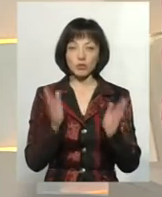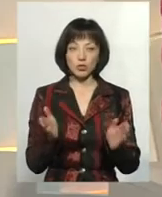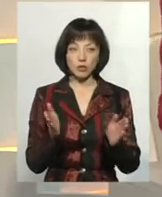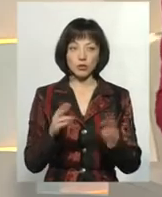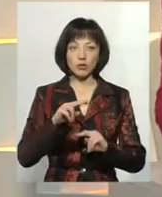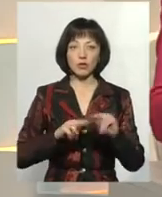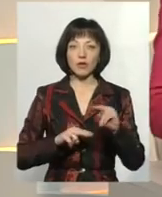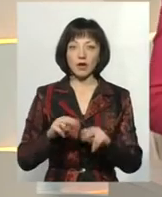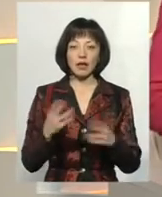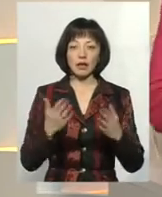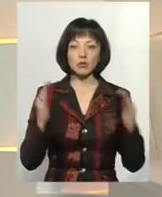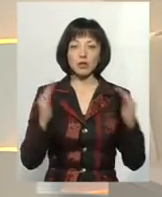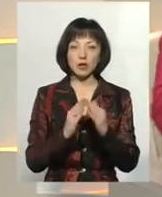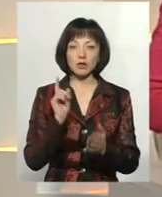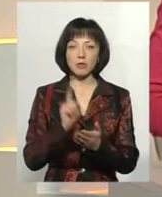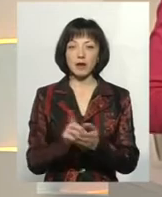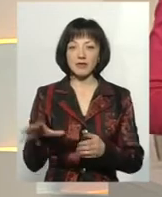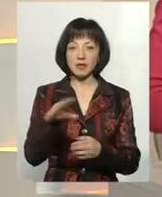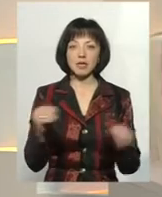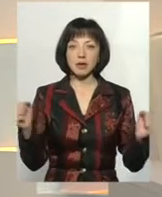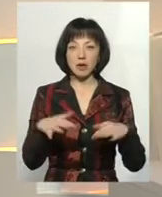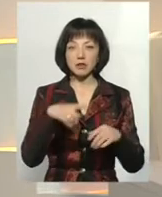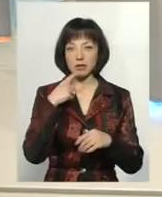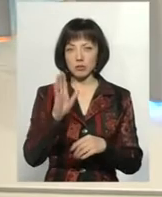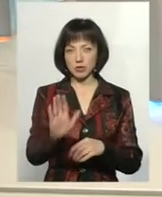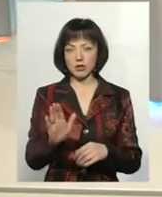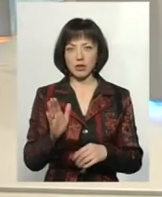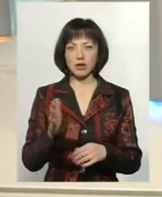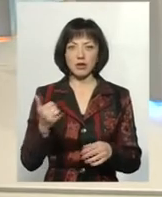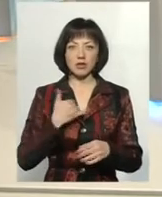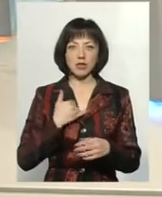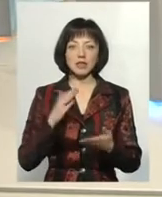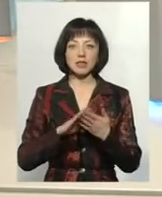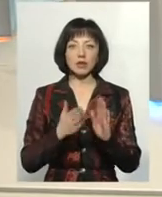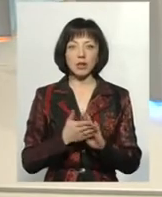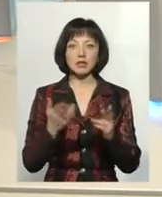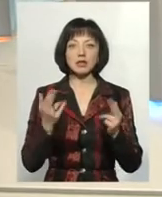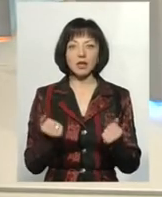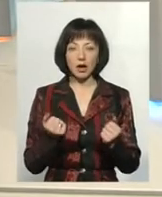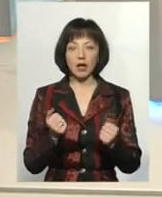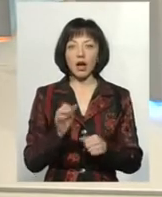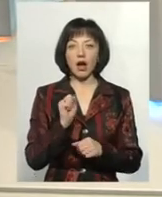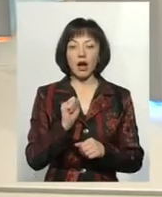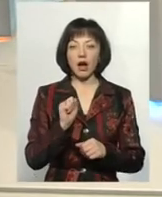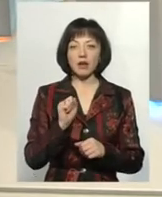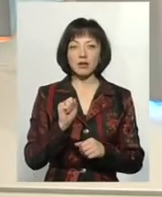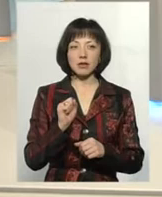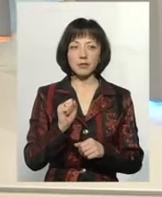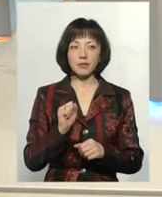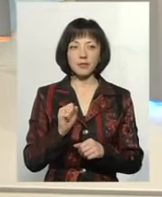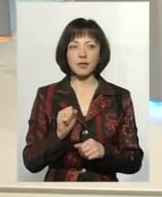будуть будуватися якийсь будинок, мають всі зібратися, сказати, слухайте, давайте... В нашій ситуації так. І Арбудконтроль, у нас є